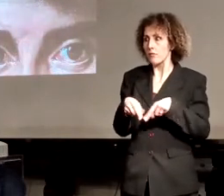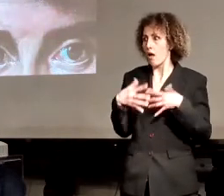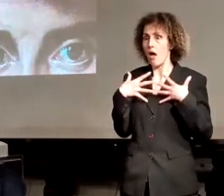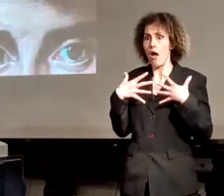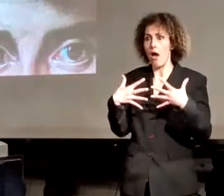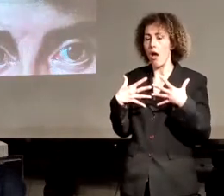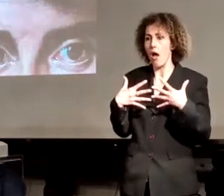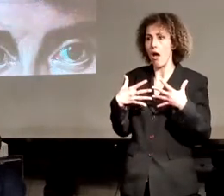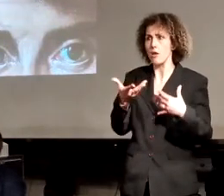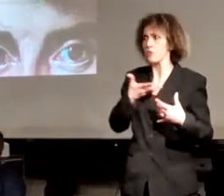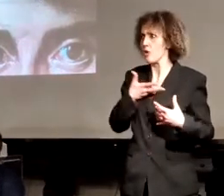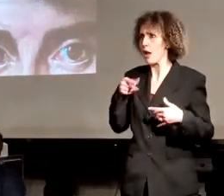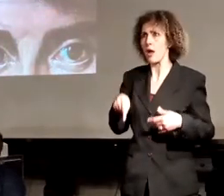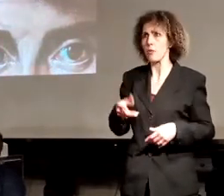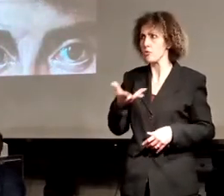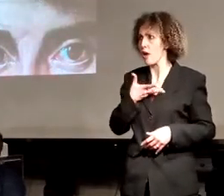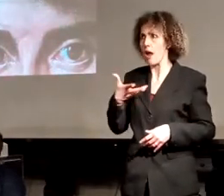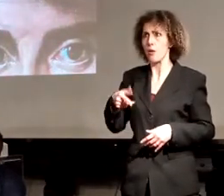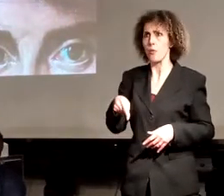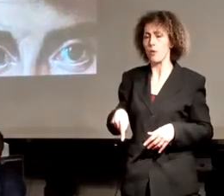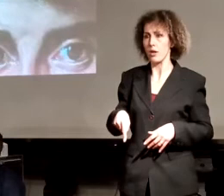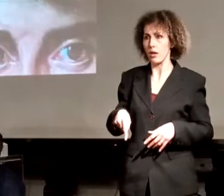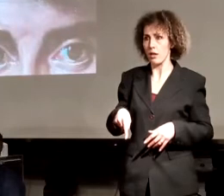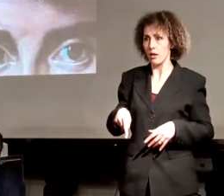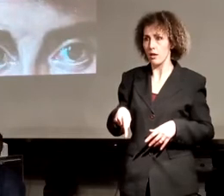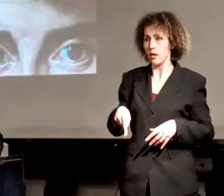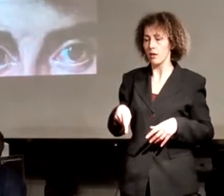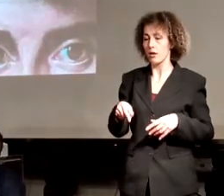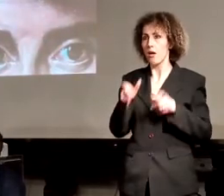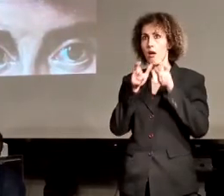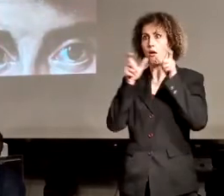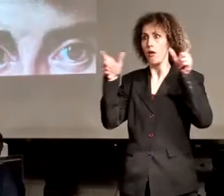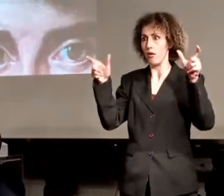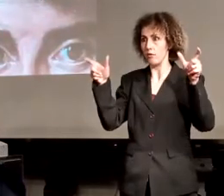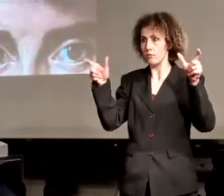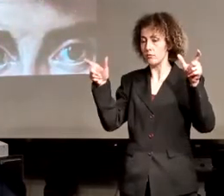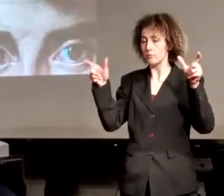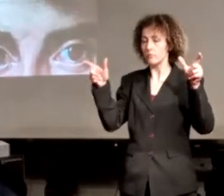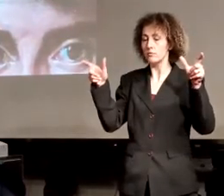l'avete qui l'avete qui di rito